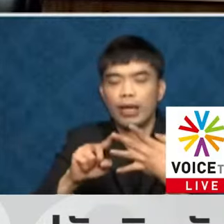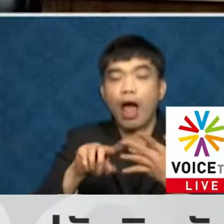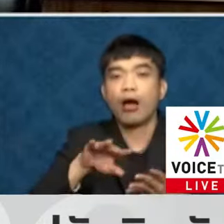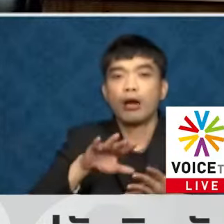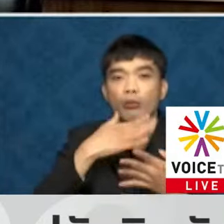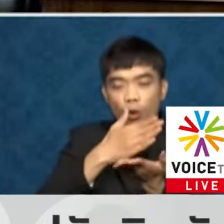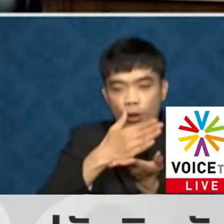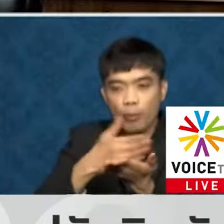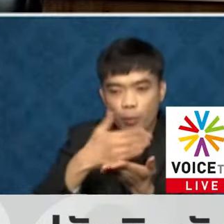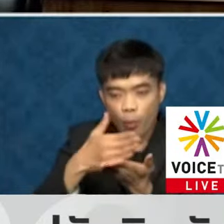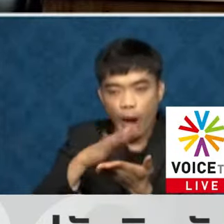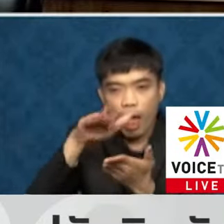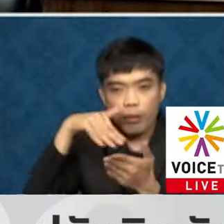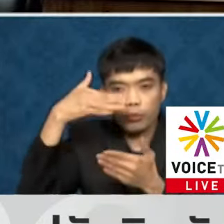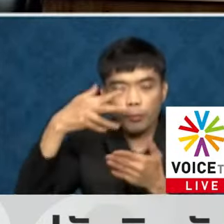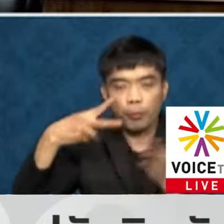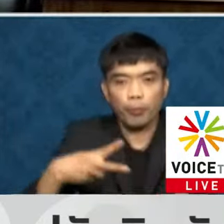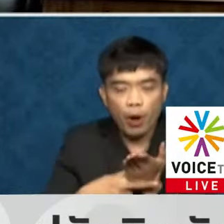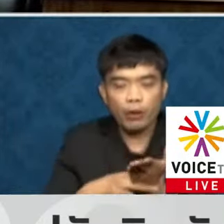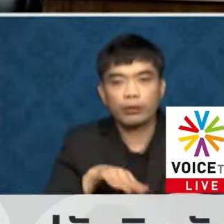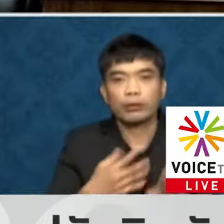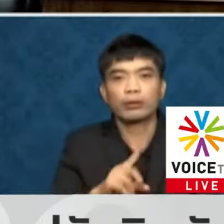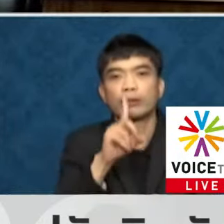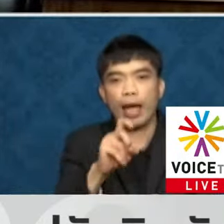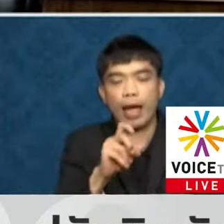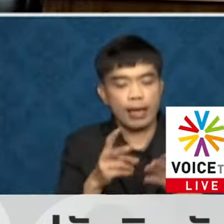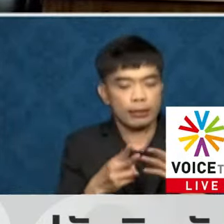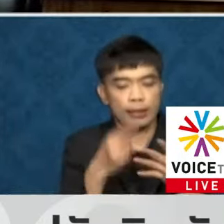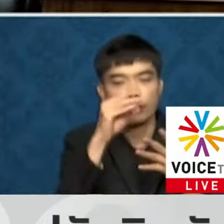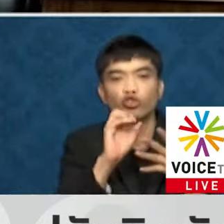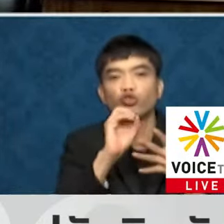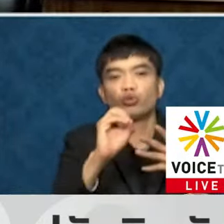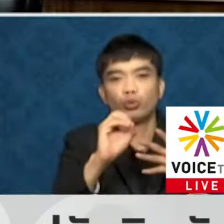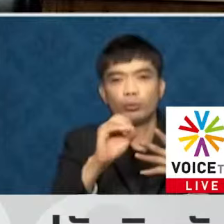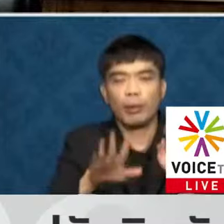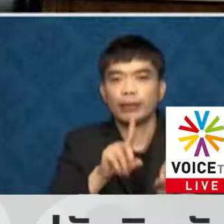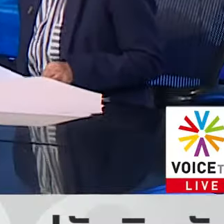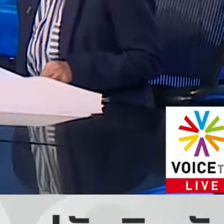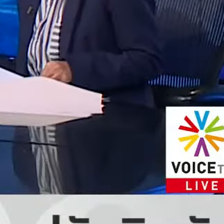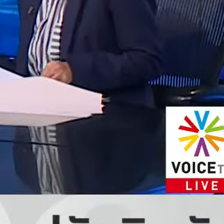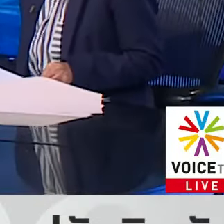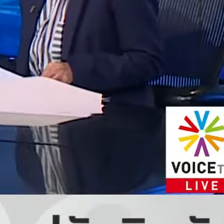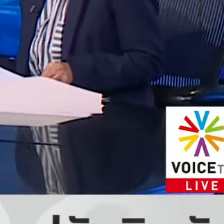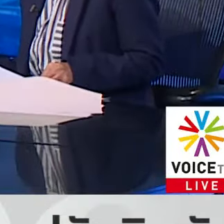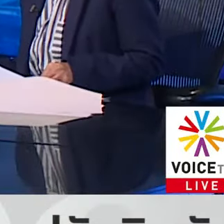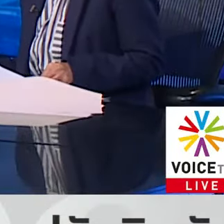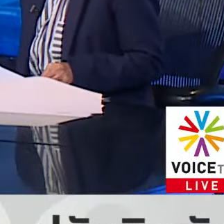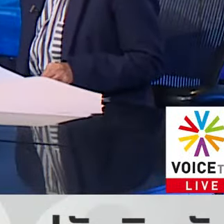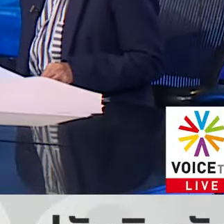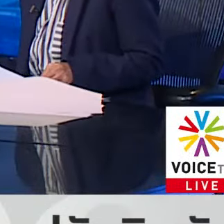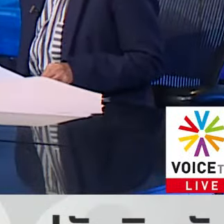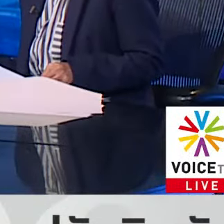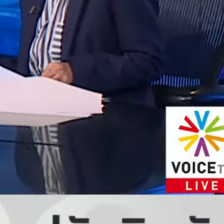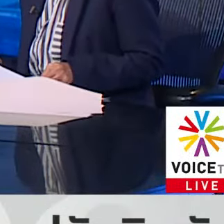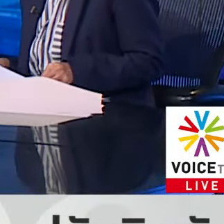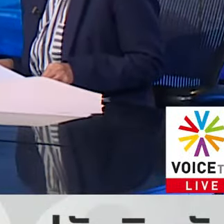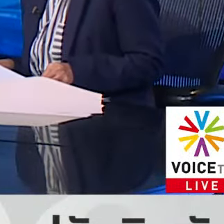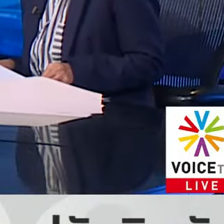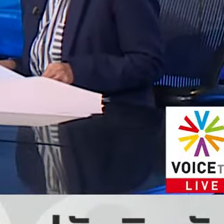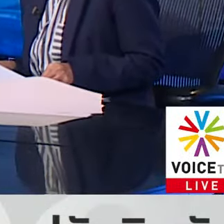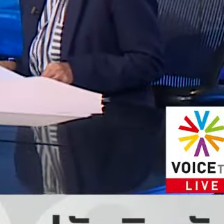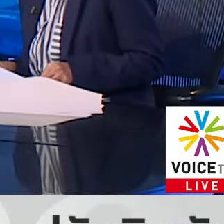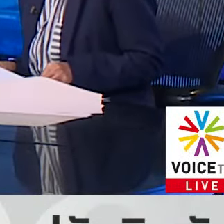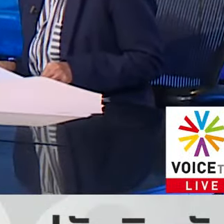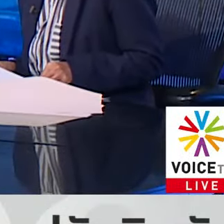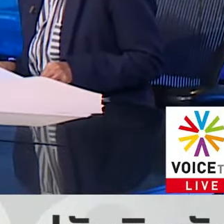ยศ.ไม่ต้องมีผู้ค้ำละ ซึ่งเดิมที่เขามีผู้ค้ำเขาก็ถอนออกให้แล้วไง ใช่ นะฮะผมว่าเขาก็ค่อนข้าง flexible มากนะ